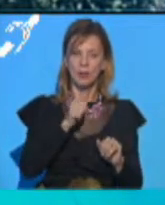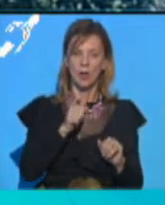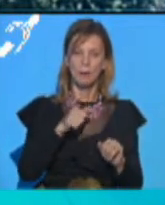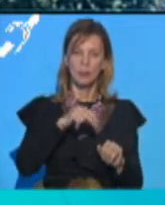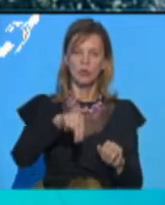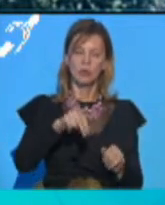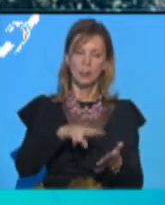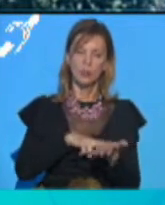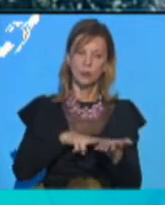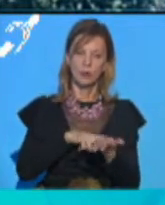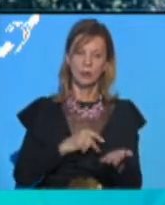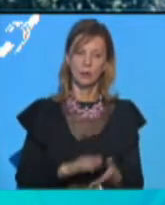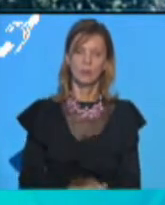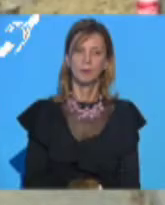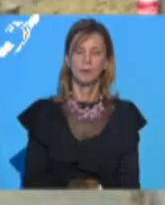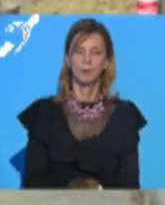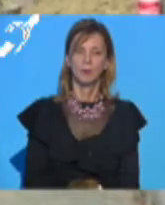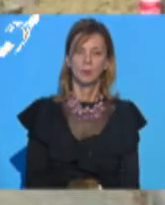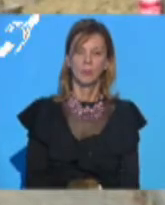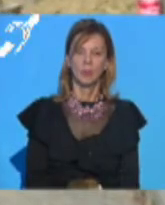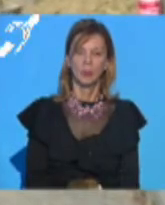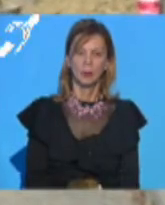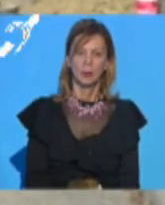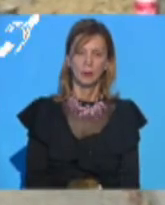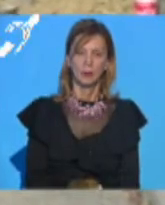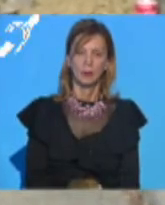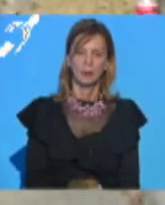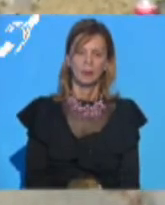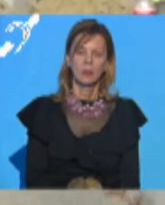uzată în județul Vâlcea.